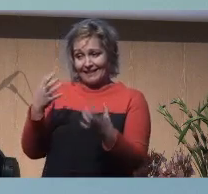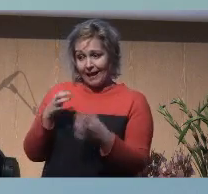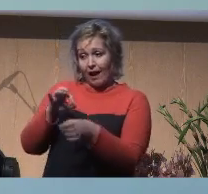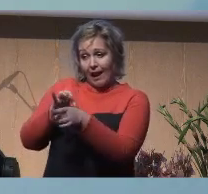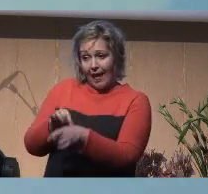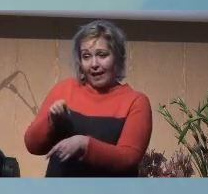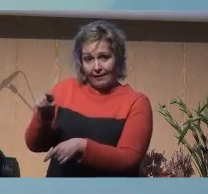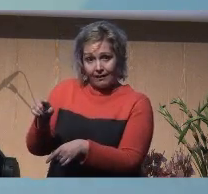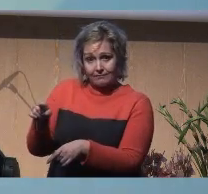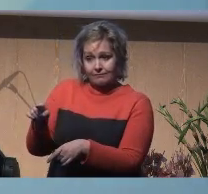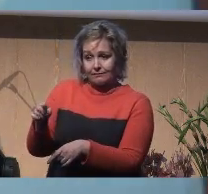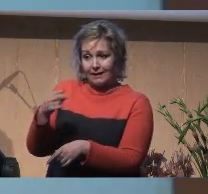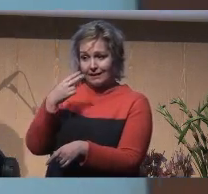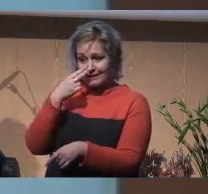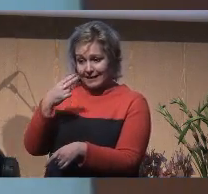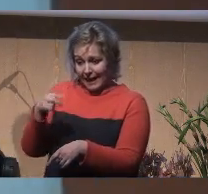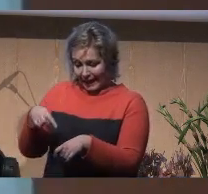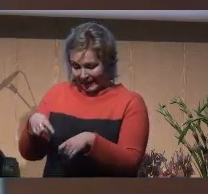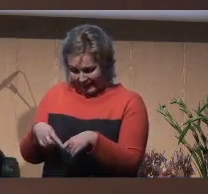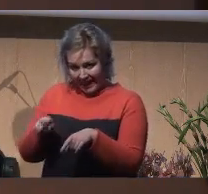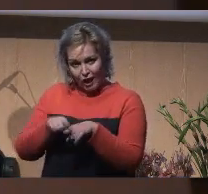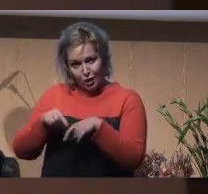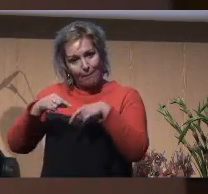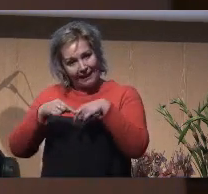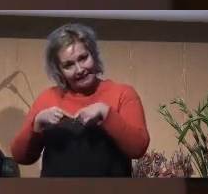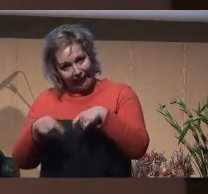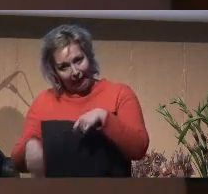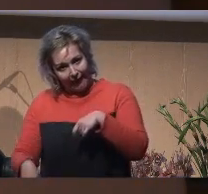legen ser kneet som kne.